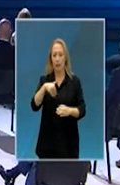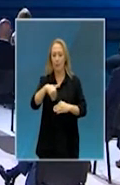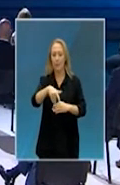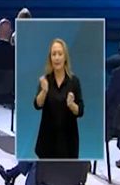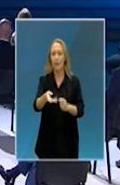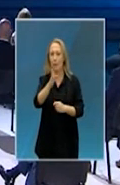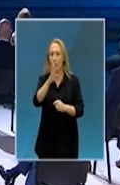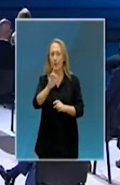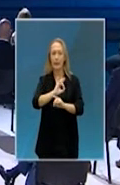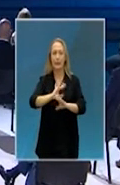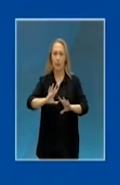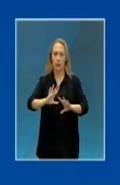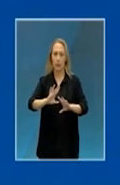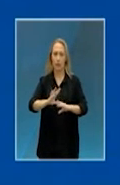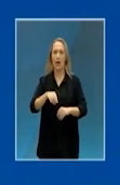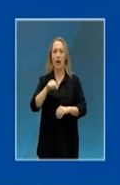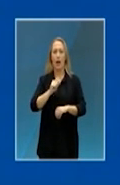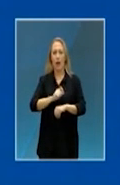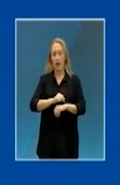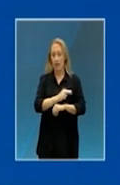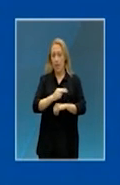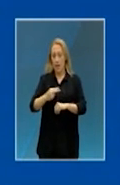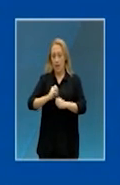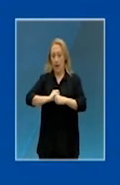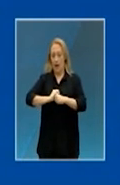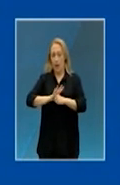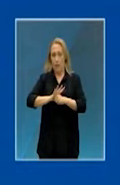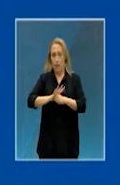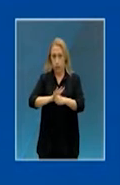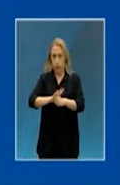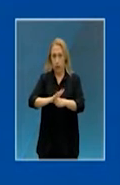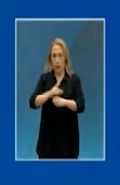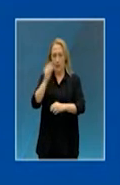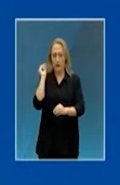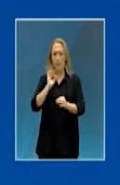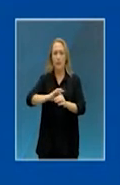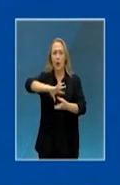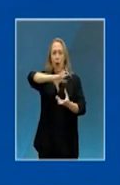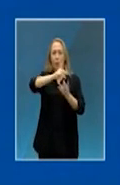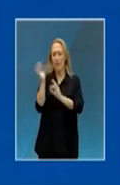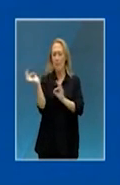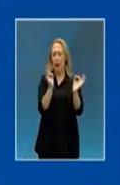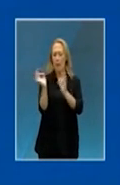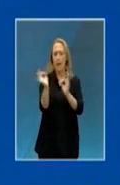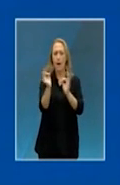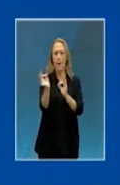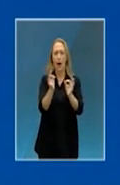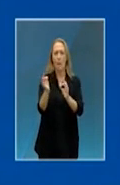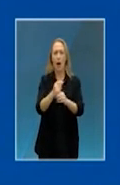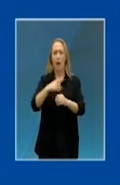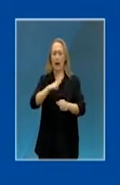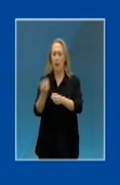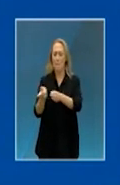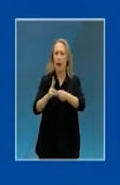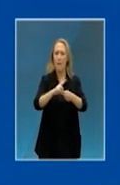διάγγελμα, κατά το οποίο παρουσίασε τον οδικό χάρτη για την άρση των περιορισμών. Σύμφωνα με το χρονοδιάγραμμα που ανακοίνωσε ο